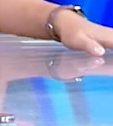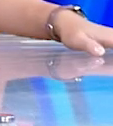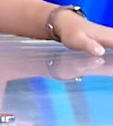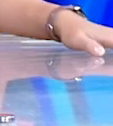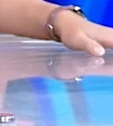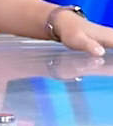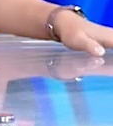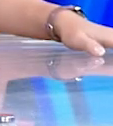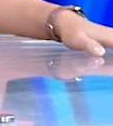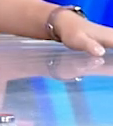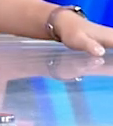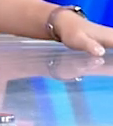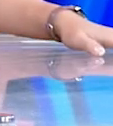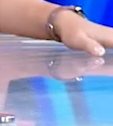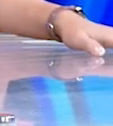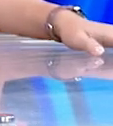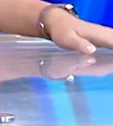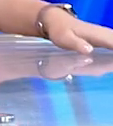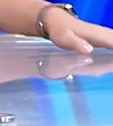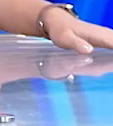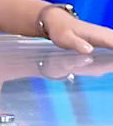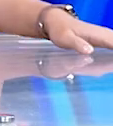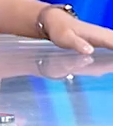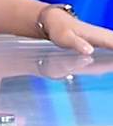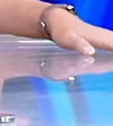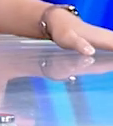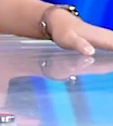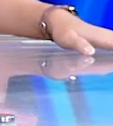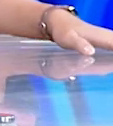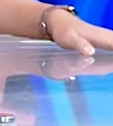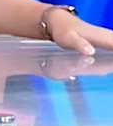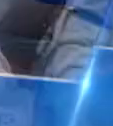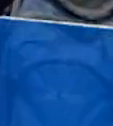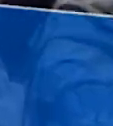pekan ini Balada gas melon pakai KTP bersama Yasmin athania